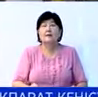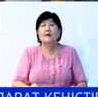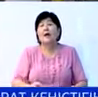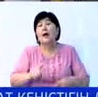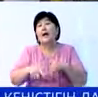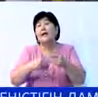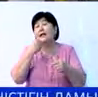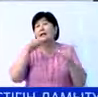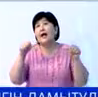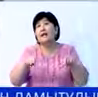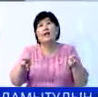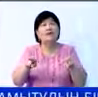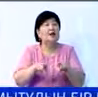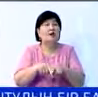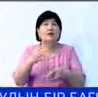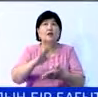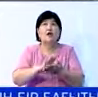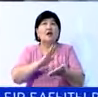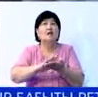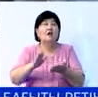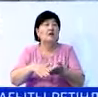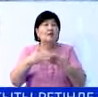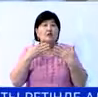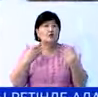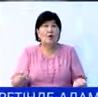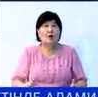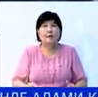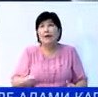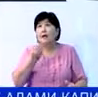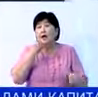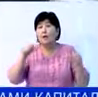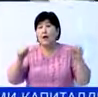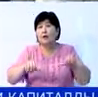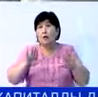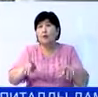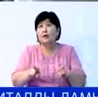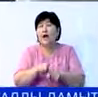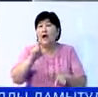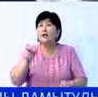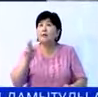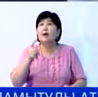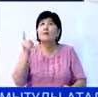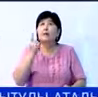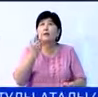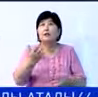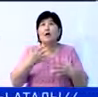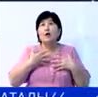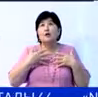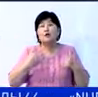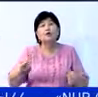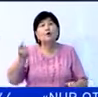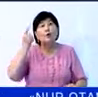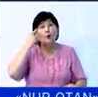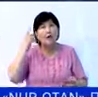Келесі асханада да дәл сондай жағдай, тазалық жоқ. Тамақтану орны болғаннан кейін адамдар келгеннен кейін бірінші кезекте денсаулықты ойланып